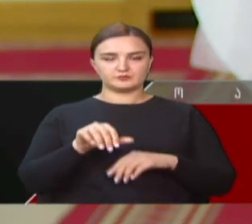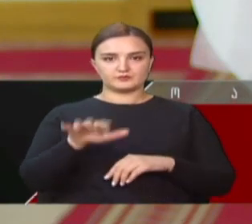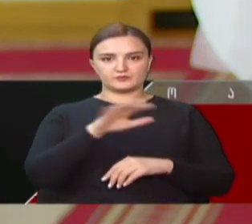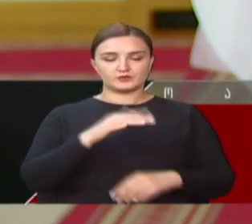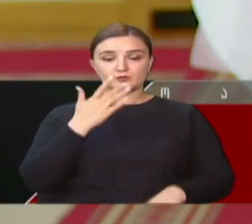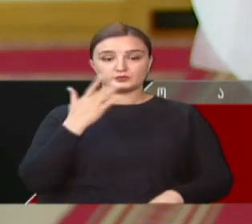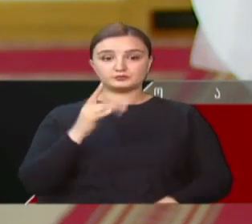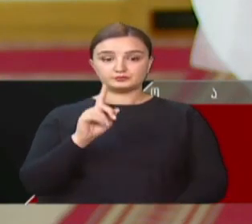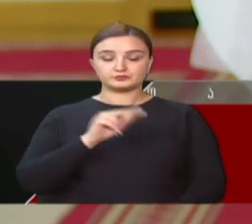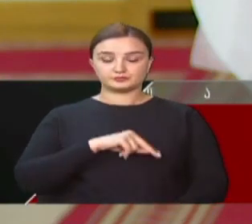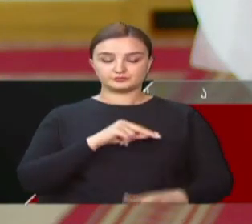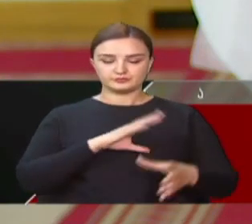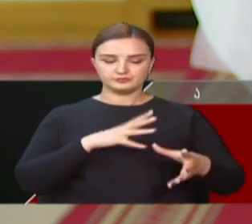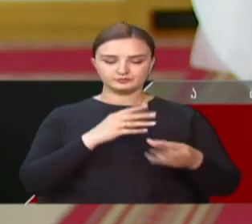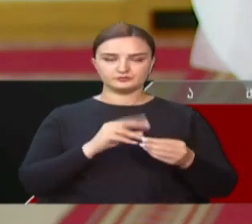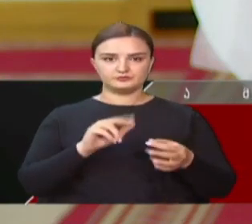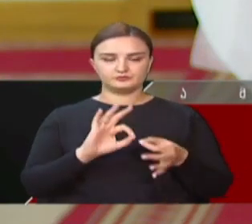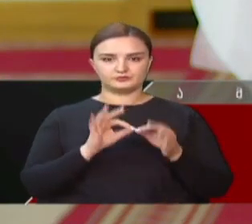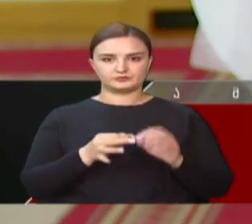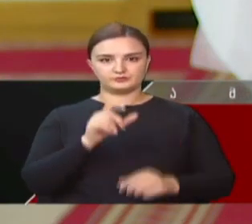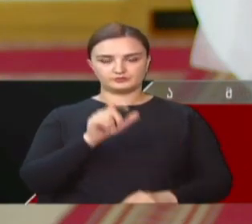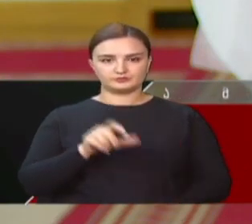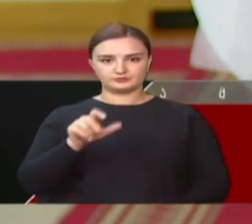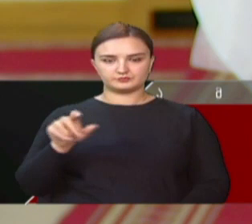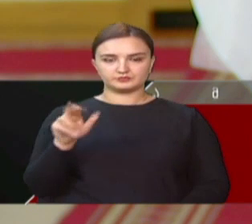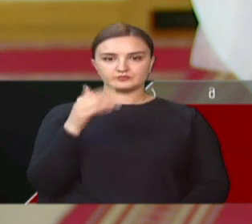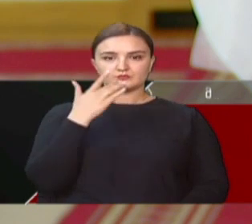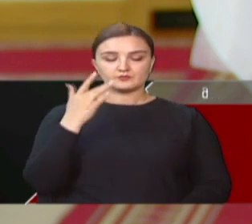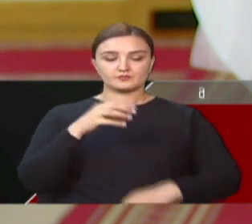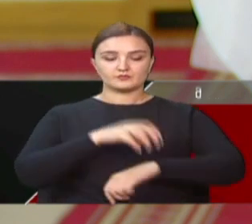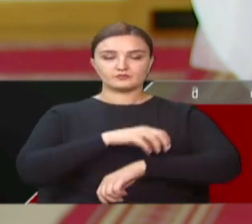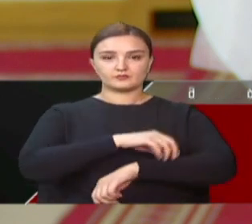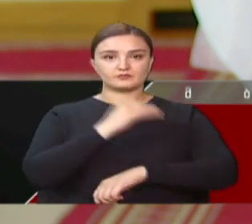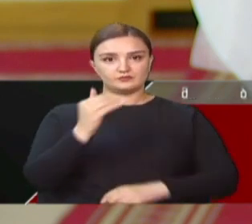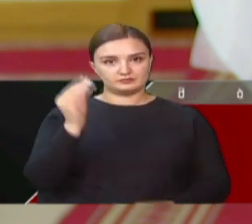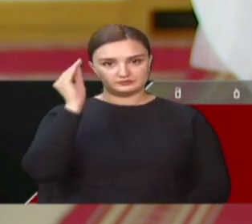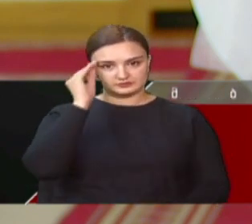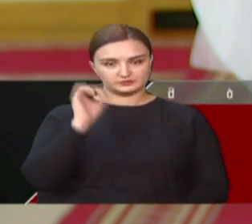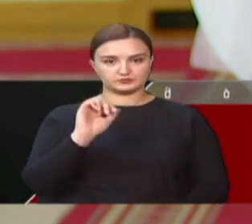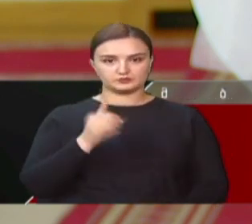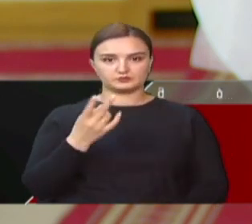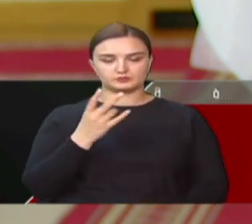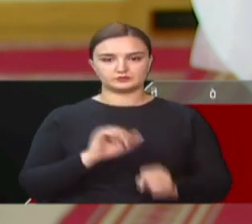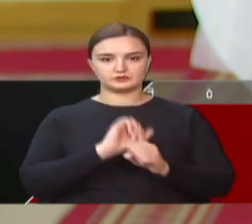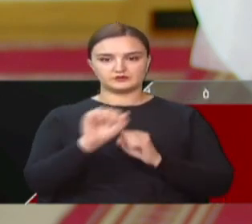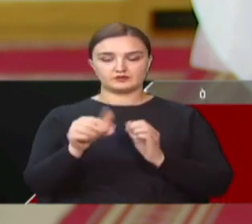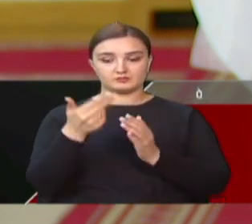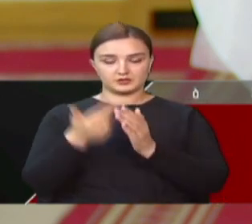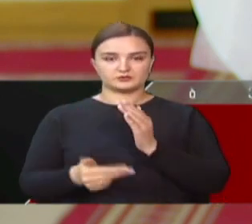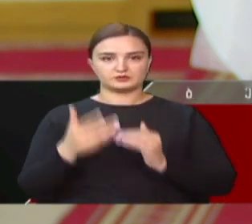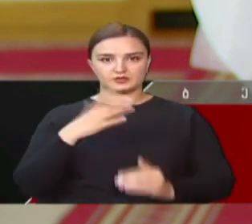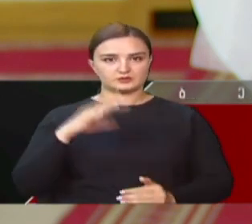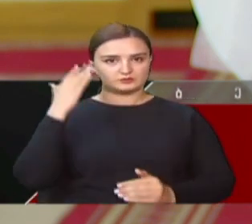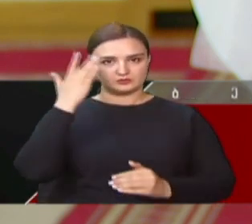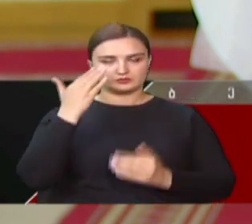პოლიტიკური ვექტორი, მაგრამ თანამშრომლობა და კონკრეტული ადამიანების და პოლიტიკური პარტიების ხედვა, როგორ უნდა დავამარცხოთ ქართული